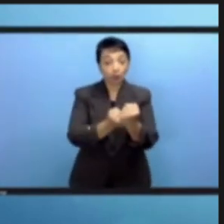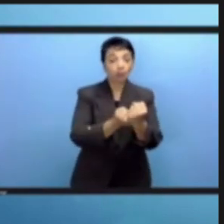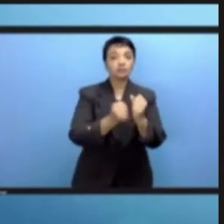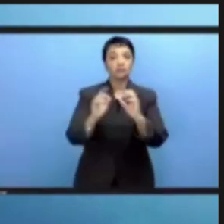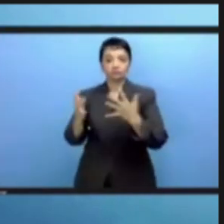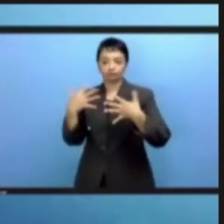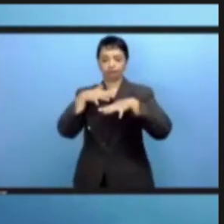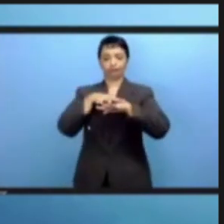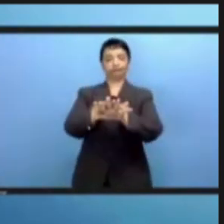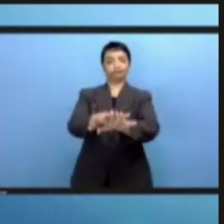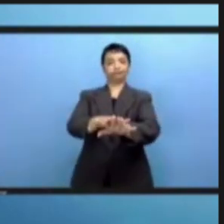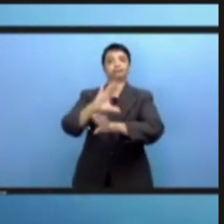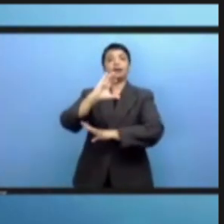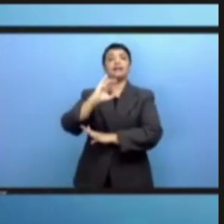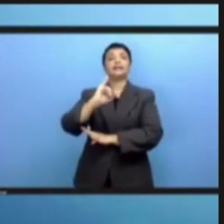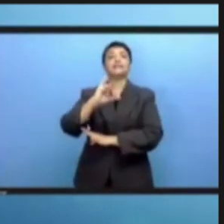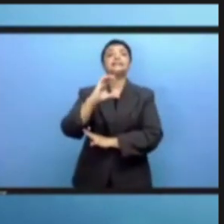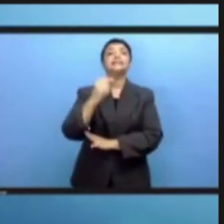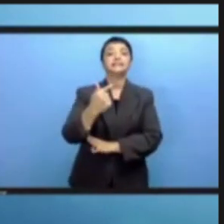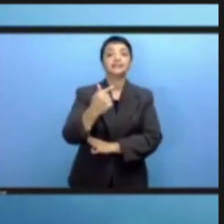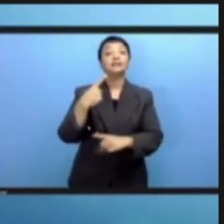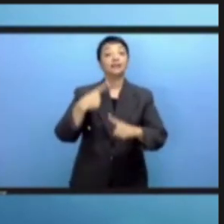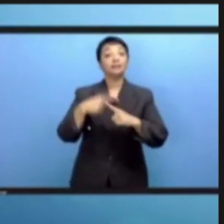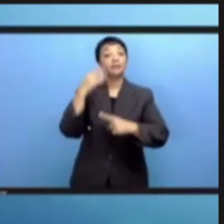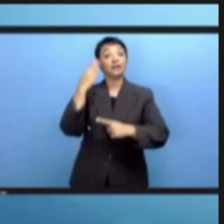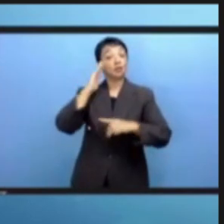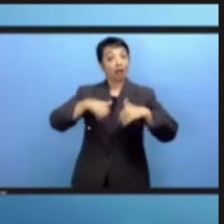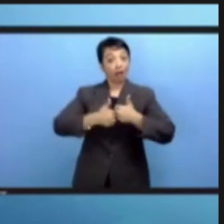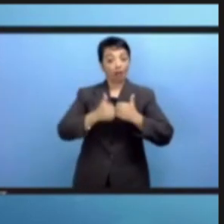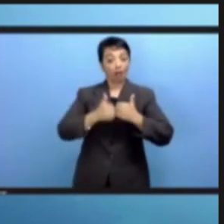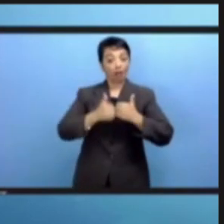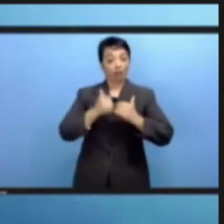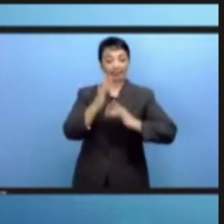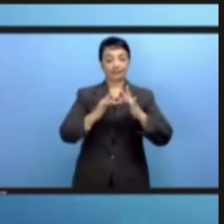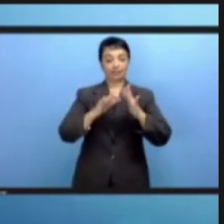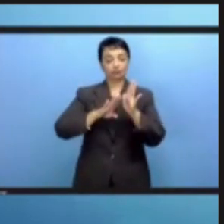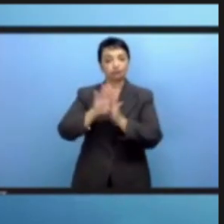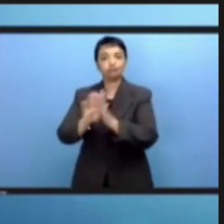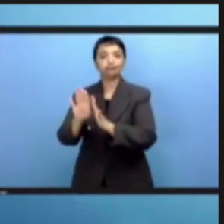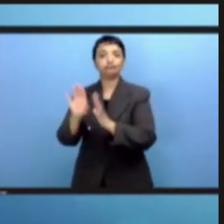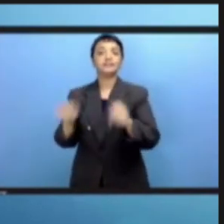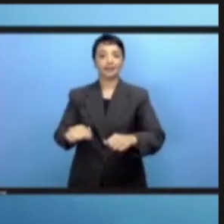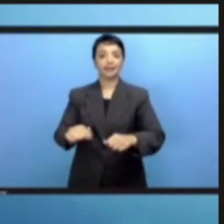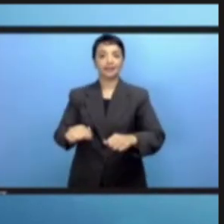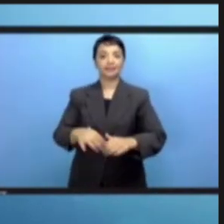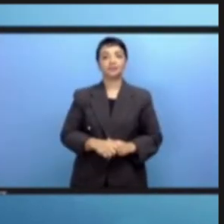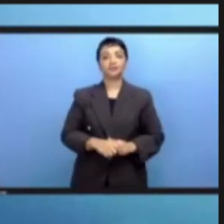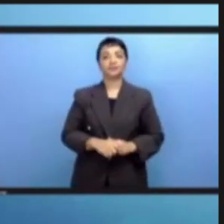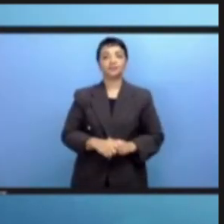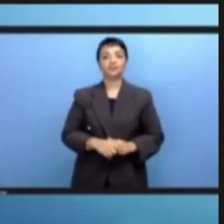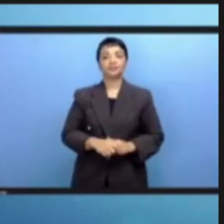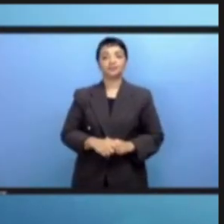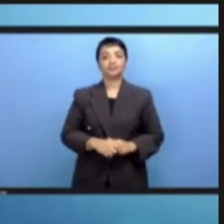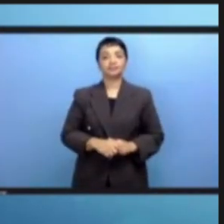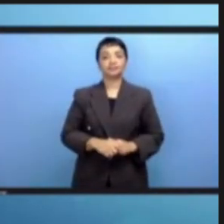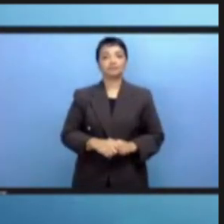страны также развиваются, несмотря на существующие сложности. Ваше